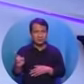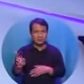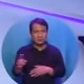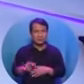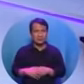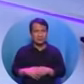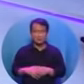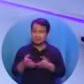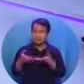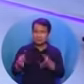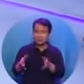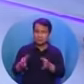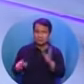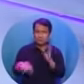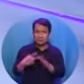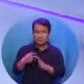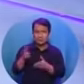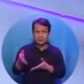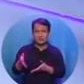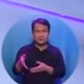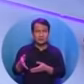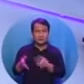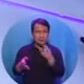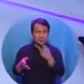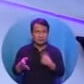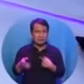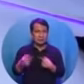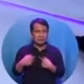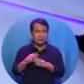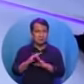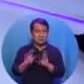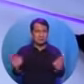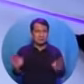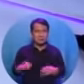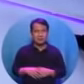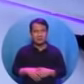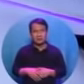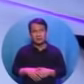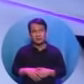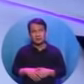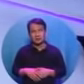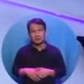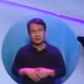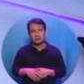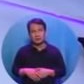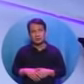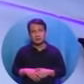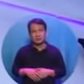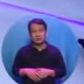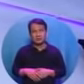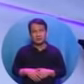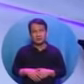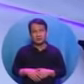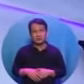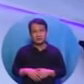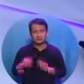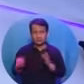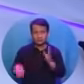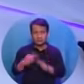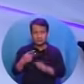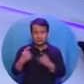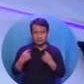Oh, pinagbigyan na namin. Oh, sige, pagbigyan ko sila. Kasi kung ako, wag na. Oh, at least, attempt tayo